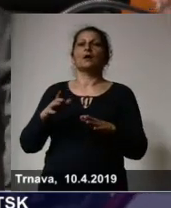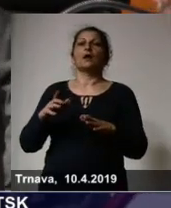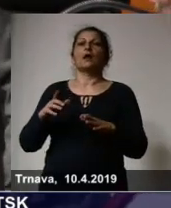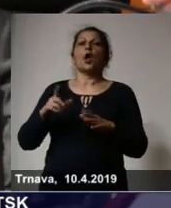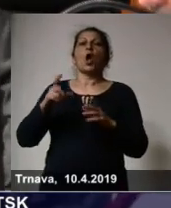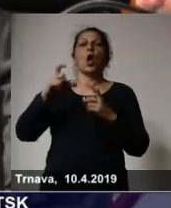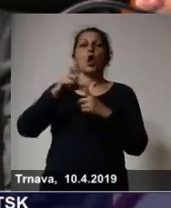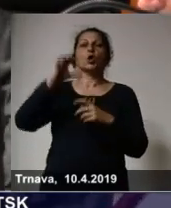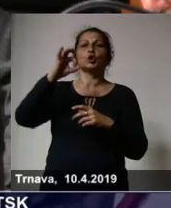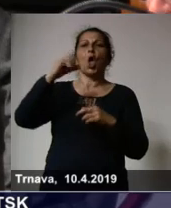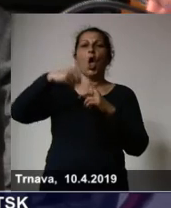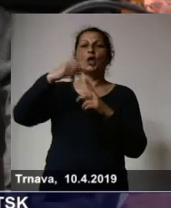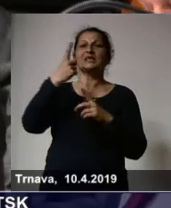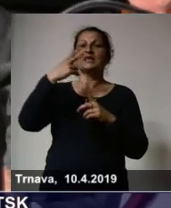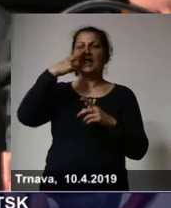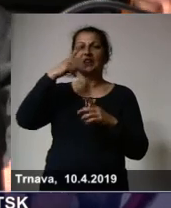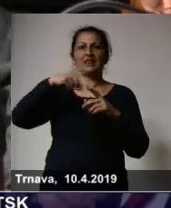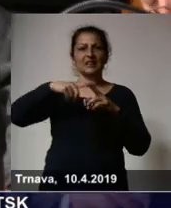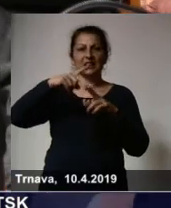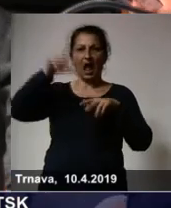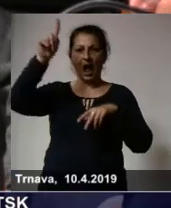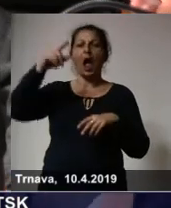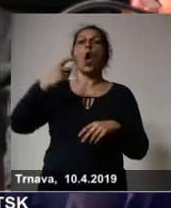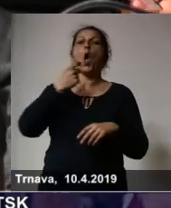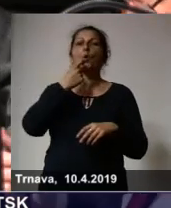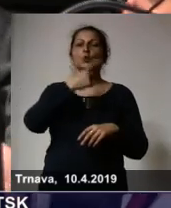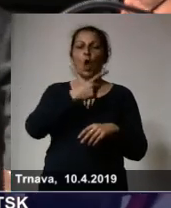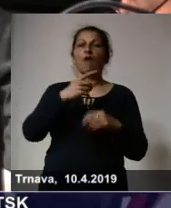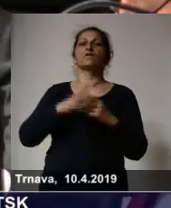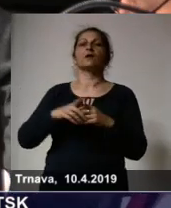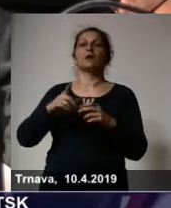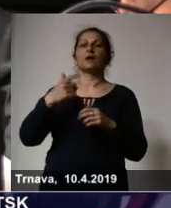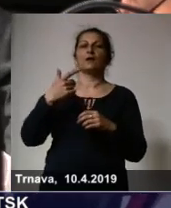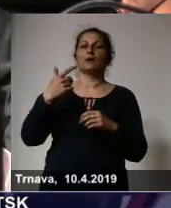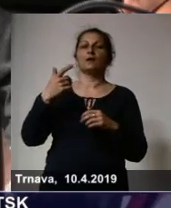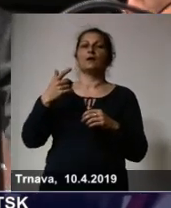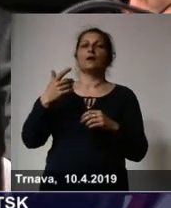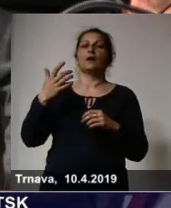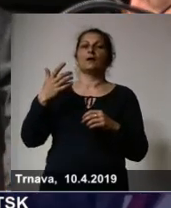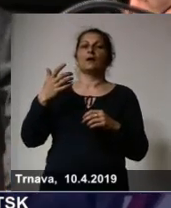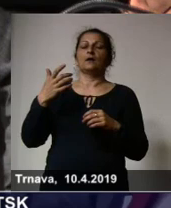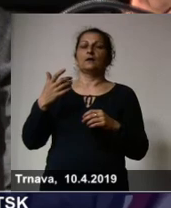Sotina Kunov a prepojenie ciest 2/500 a 3/500